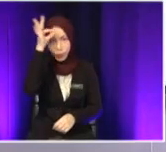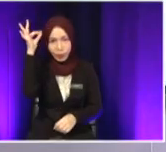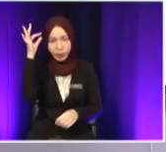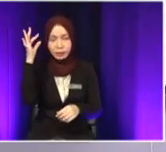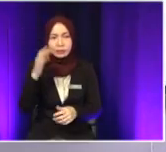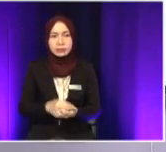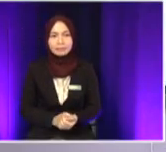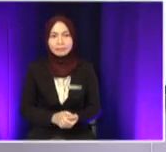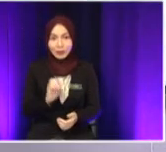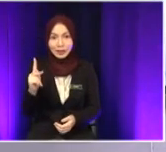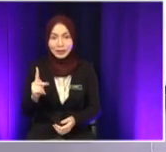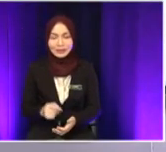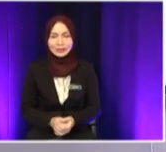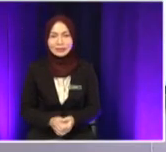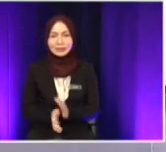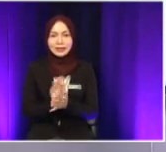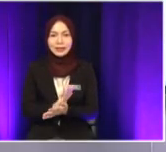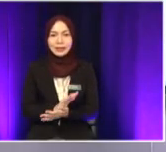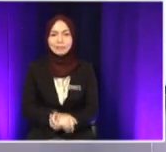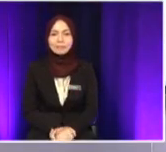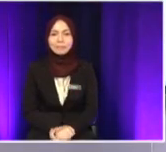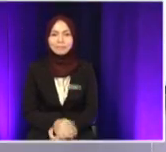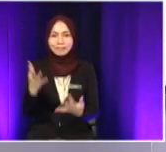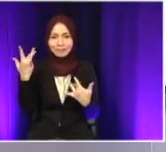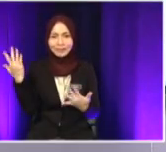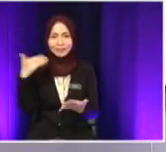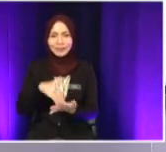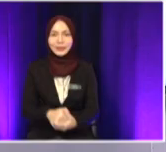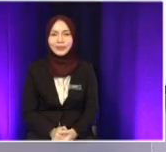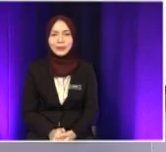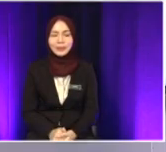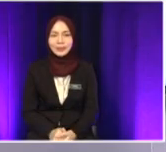murid-muri Jangan kemana-mana kembali selepas ini di dtv